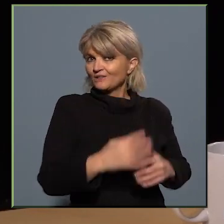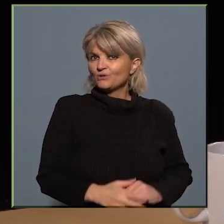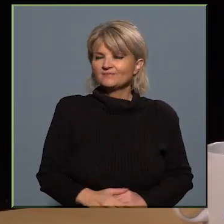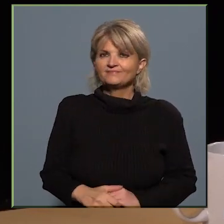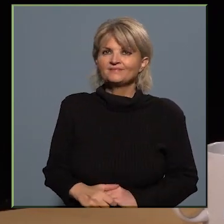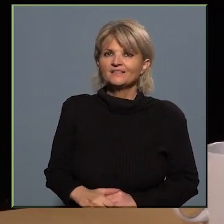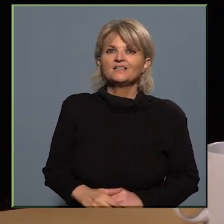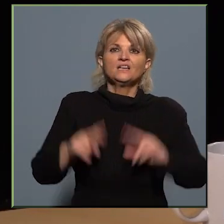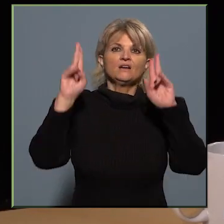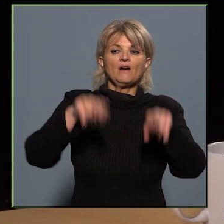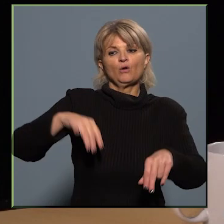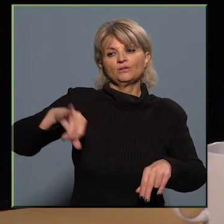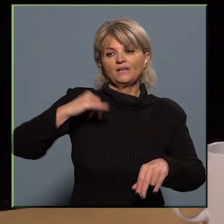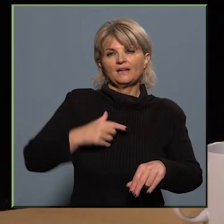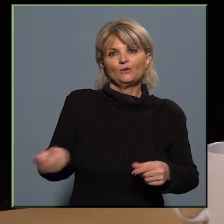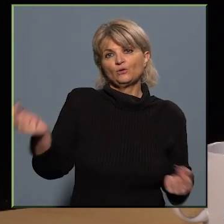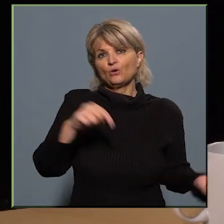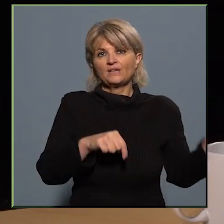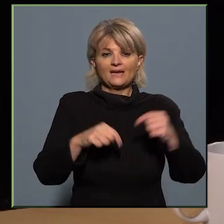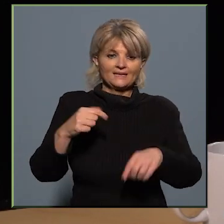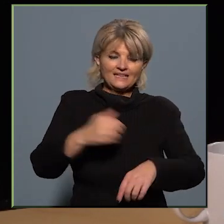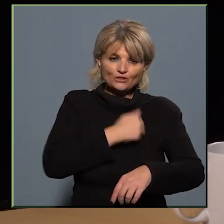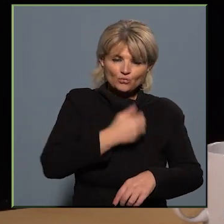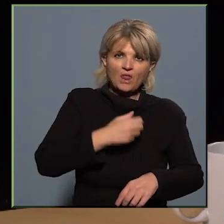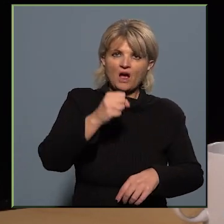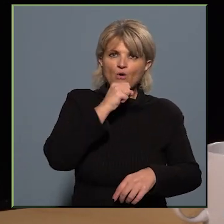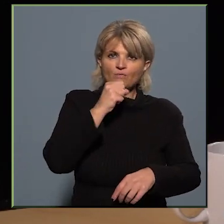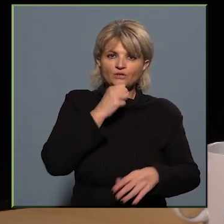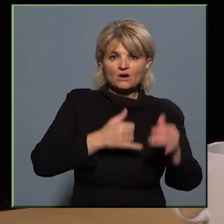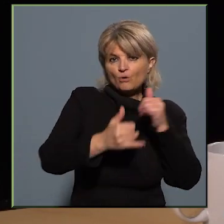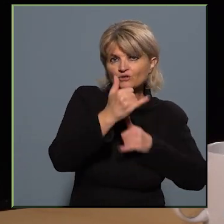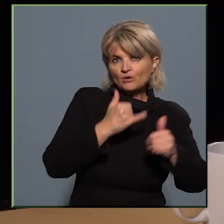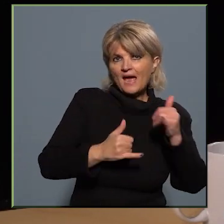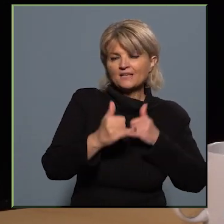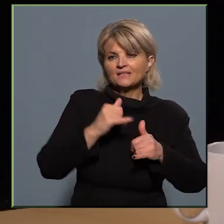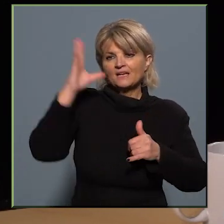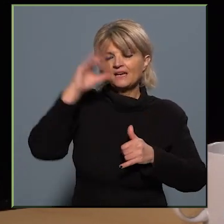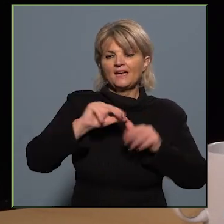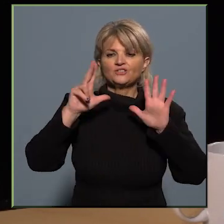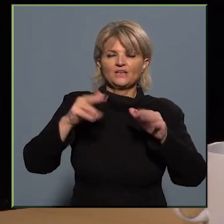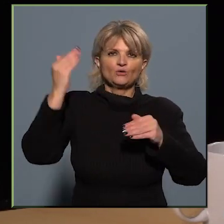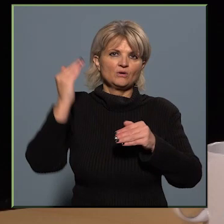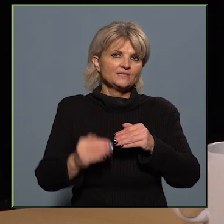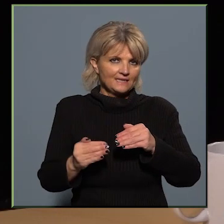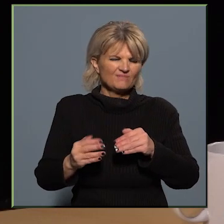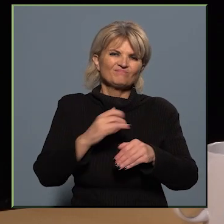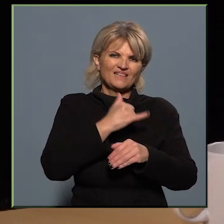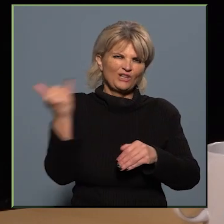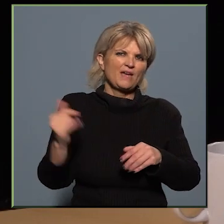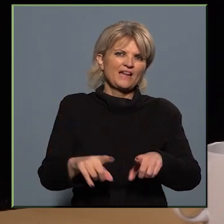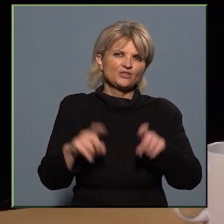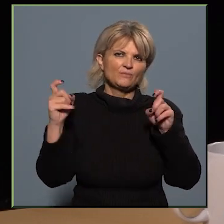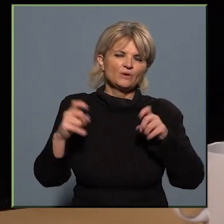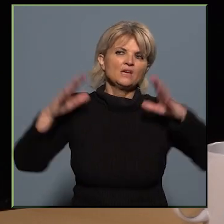vannak, és bizony délelőtt jönnek az iskolások, óvodások, és este 8-ig, ha az időjárás engedi, mert azért a